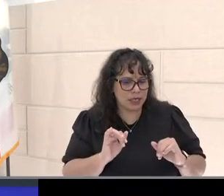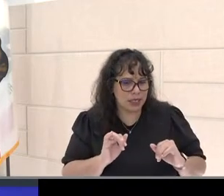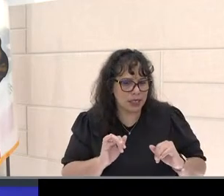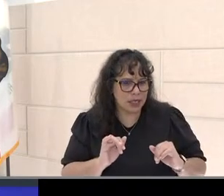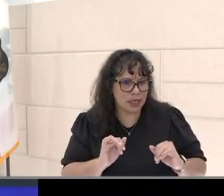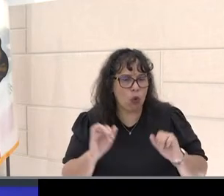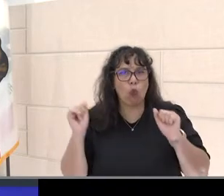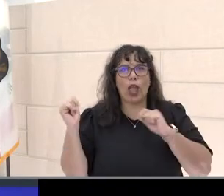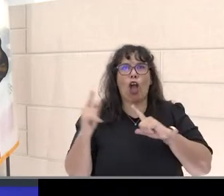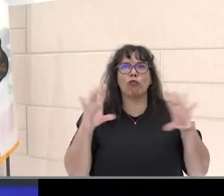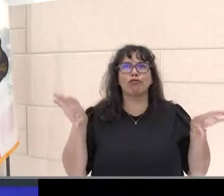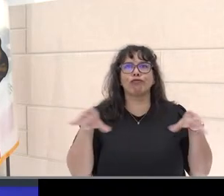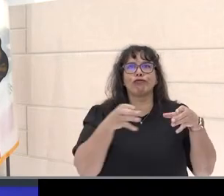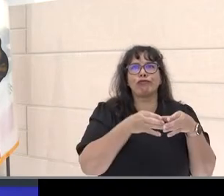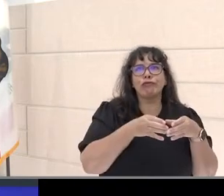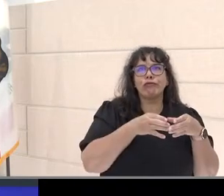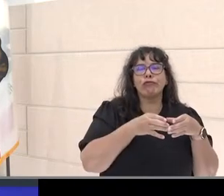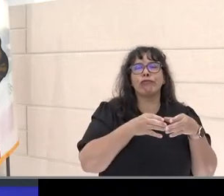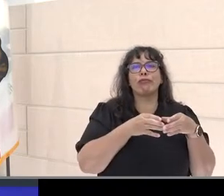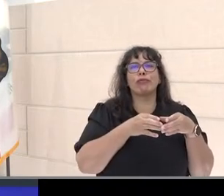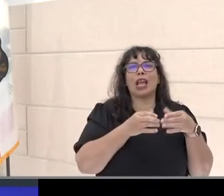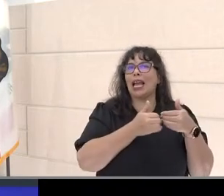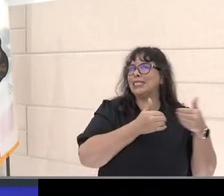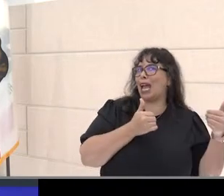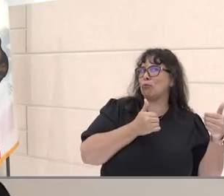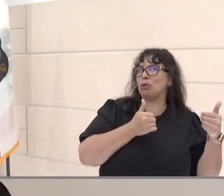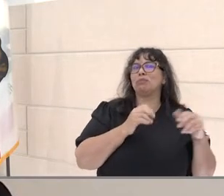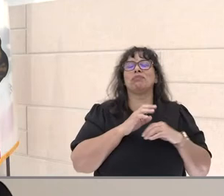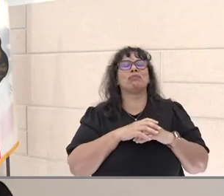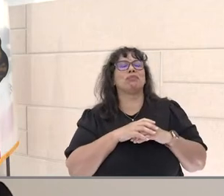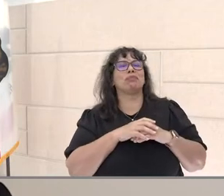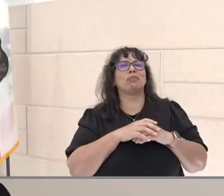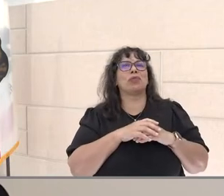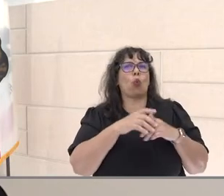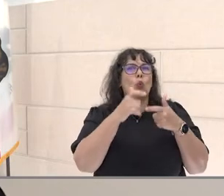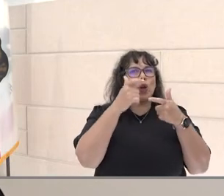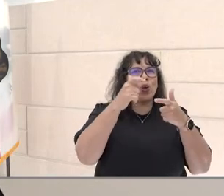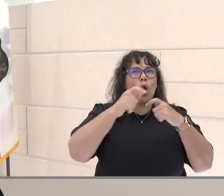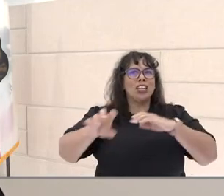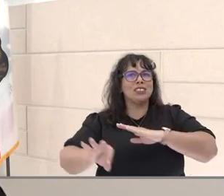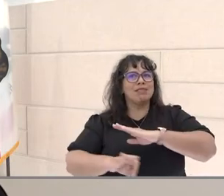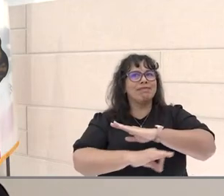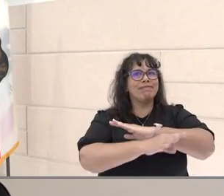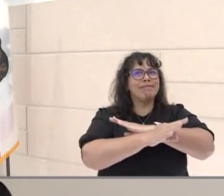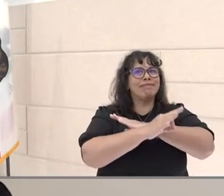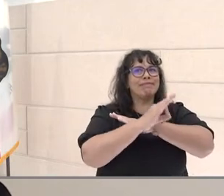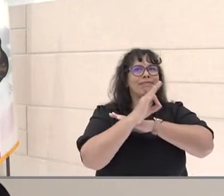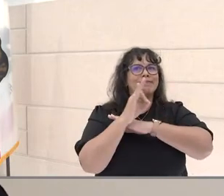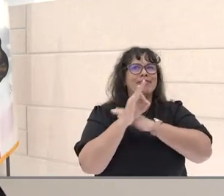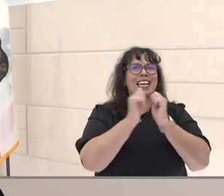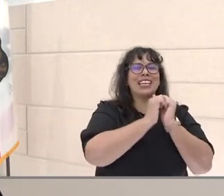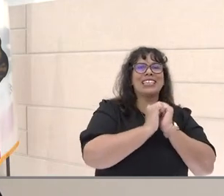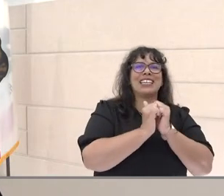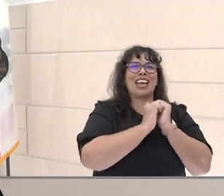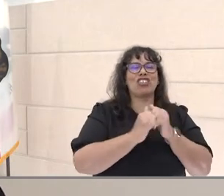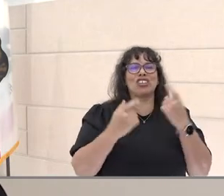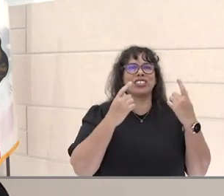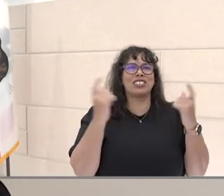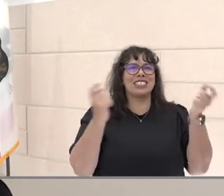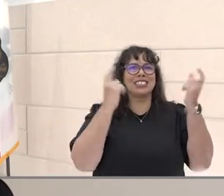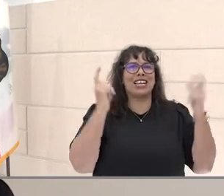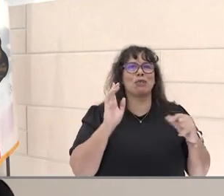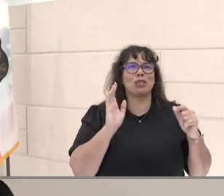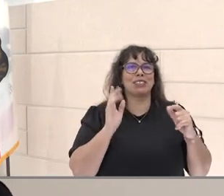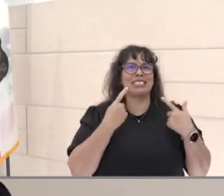ทหายยังจุบจุ่มคณีดาวชดได้ได้ชายไปคณีสำหรับ